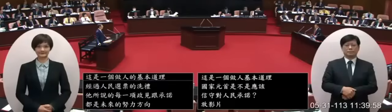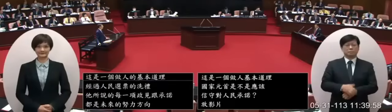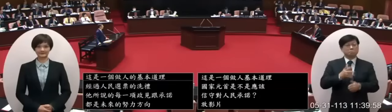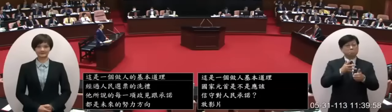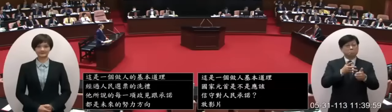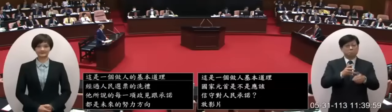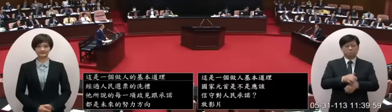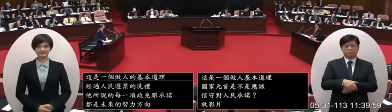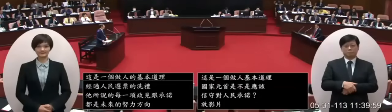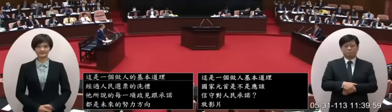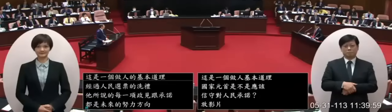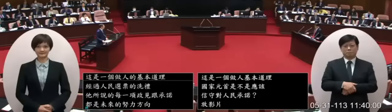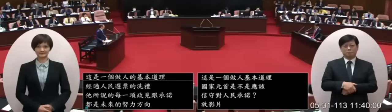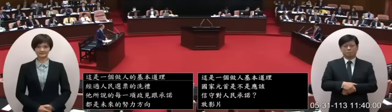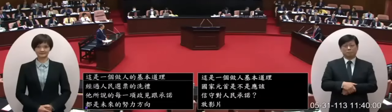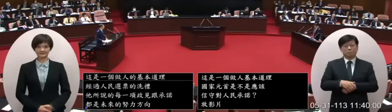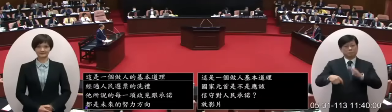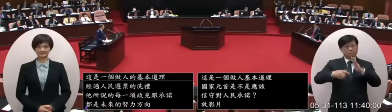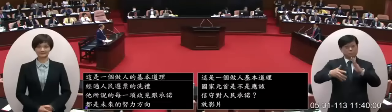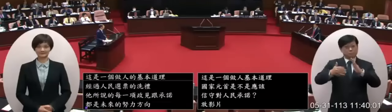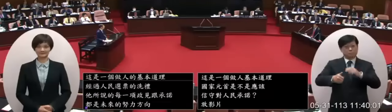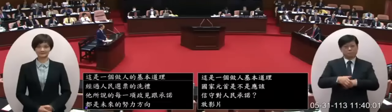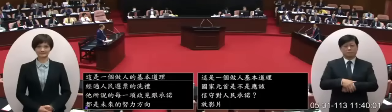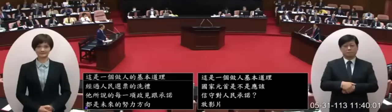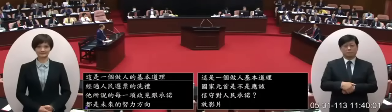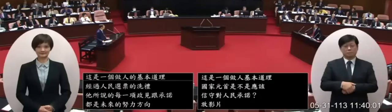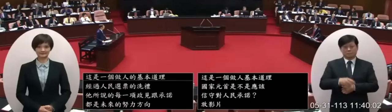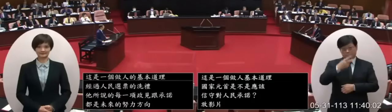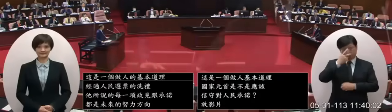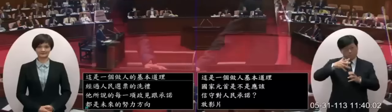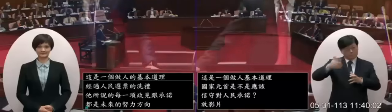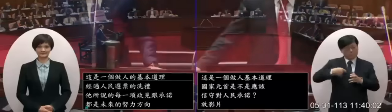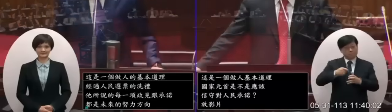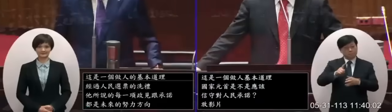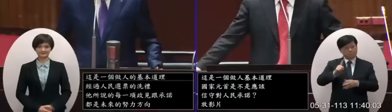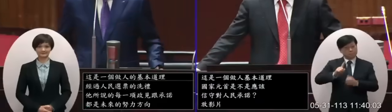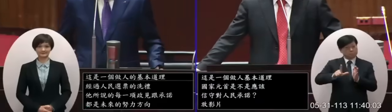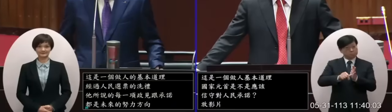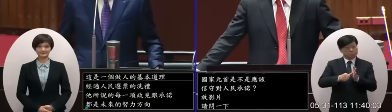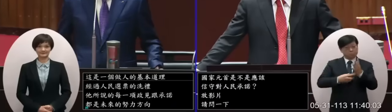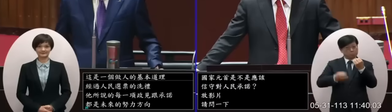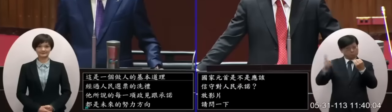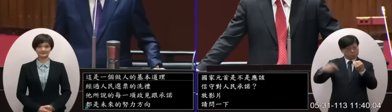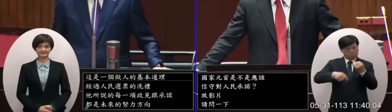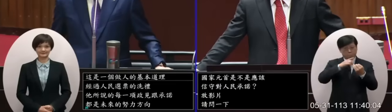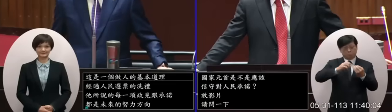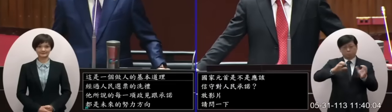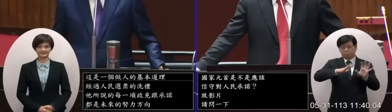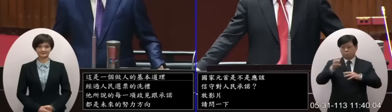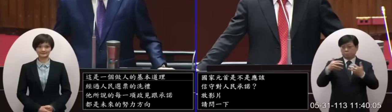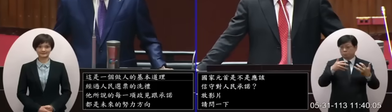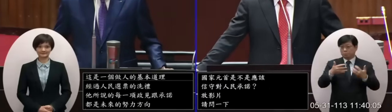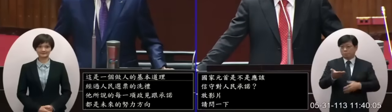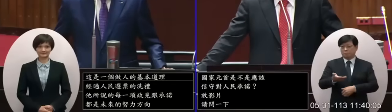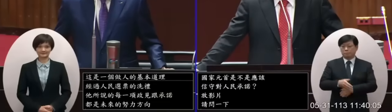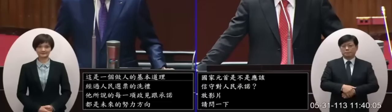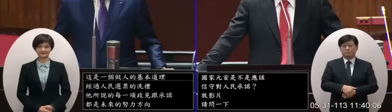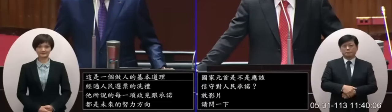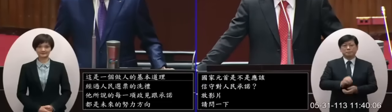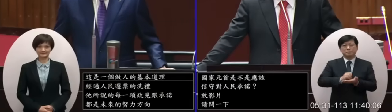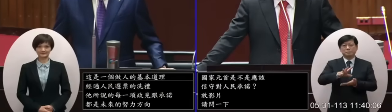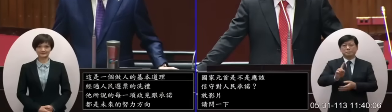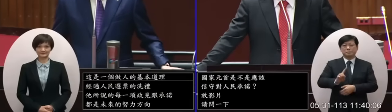请问一下这个院长，赖总统什么时候要到立法院做国情咨文报